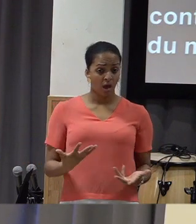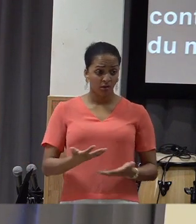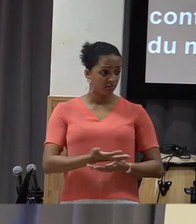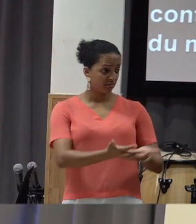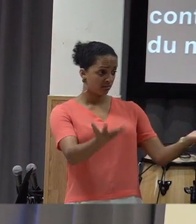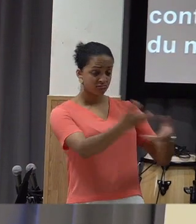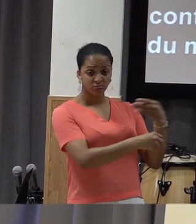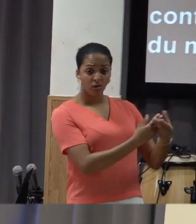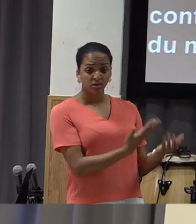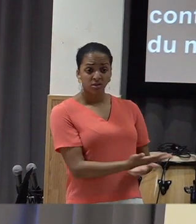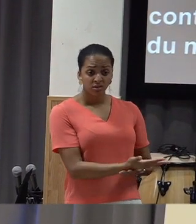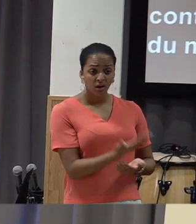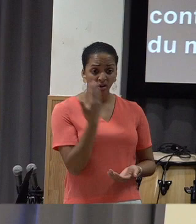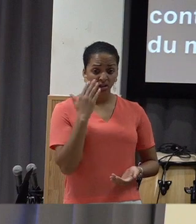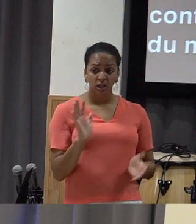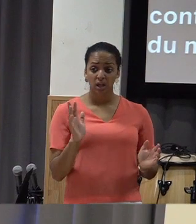crois aussi que je ne prêche pas en vain ce matin.